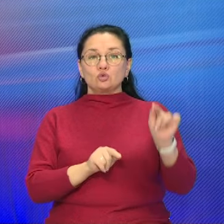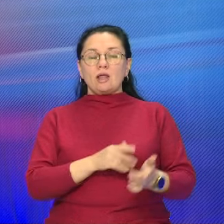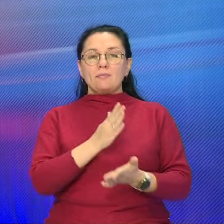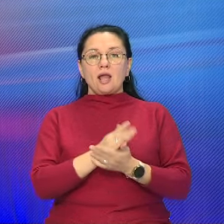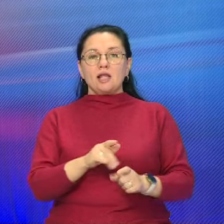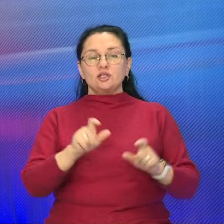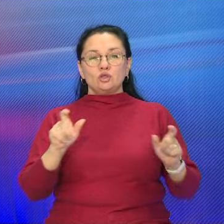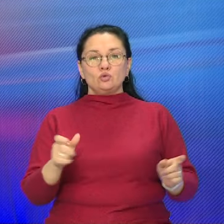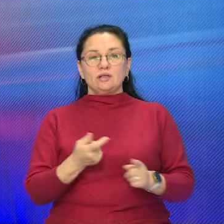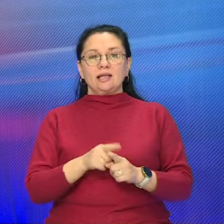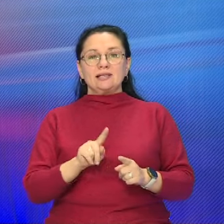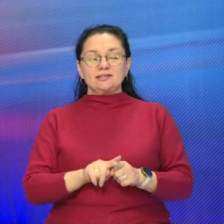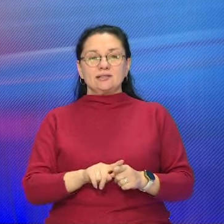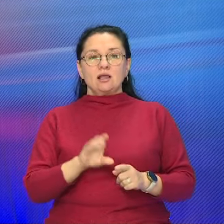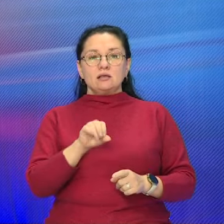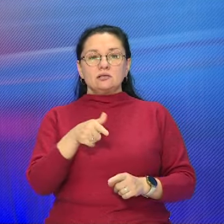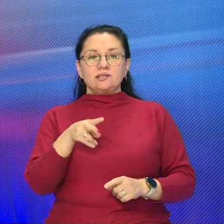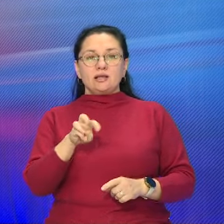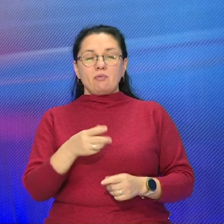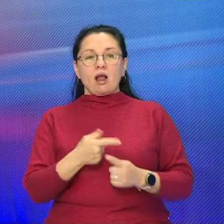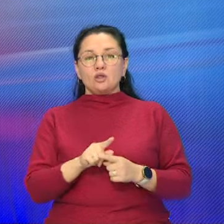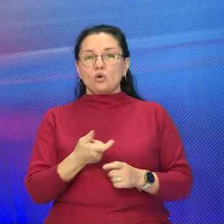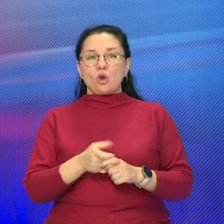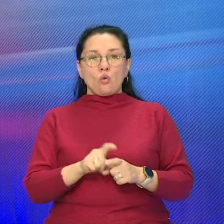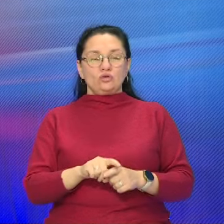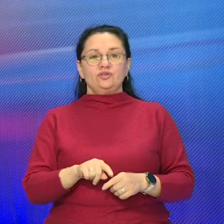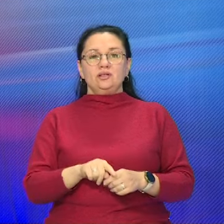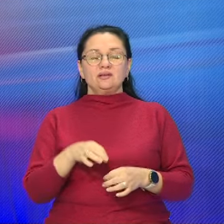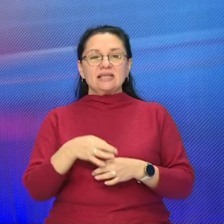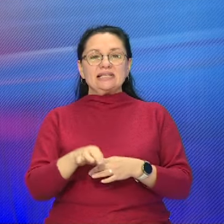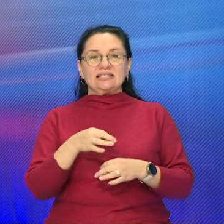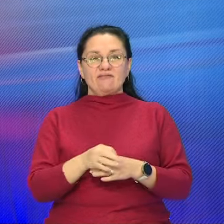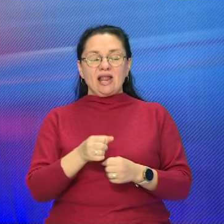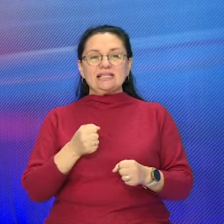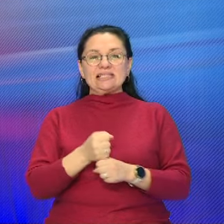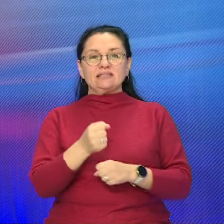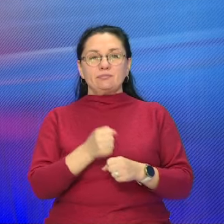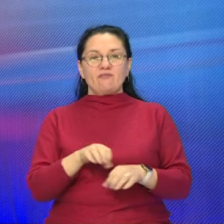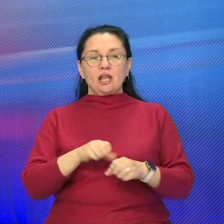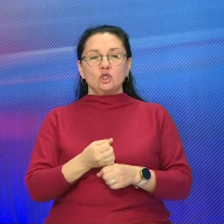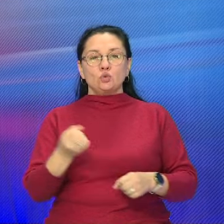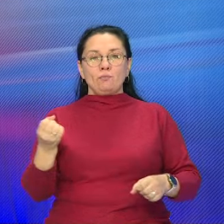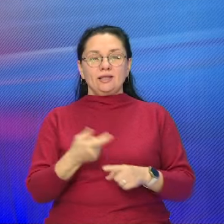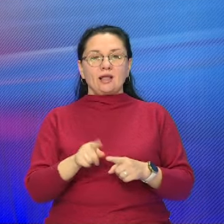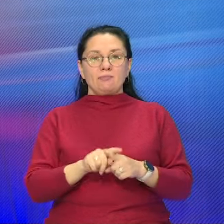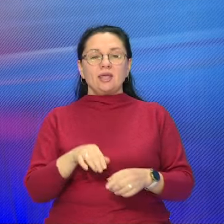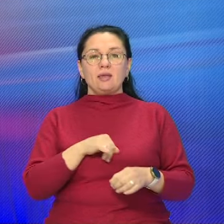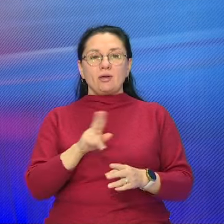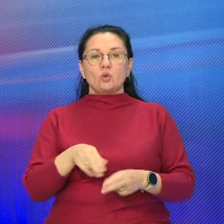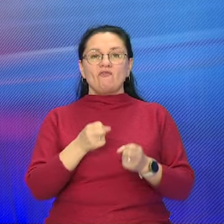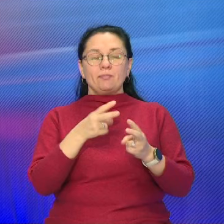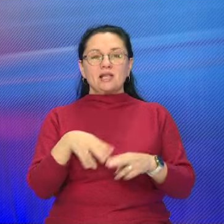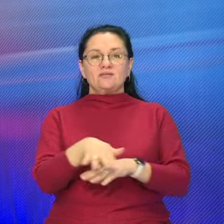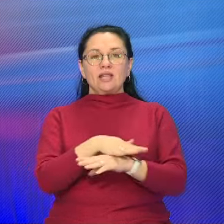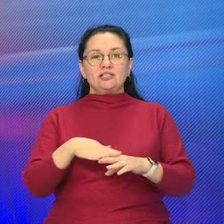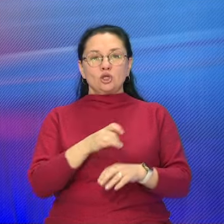некими шевронами «Сигма», которые зверски просто издевались над ними, избивали дубинками и в последующем выбросили на территорию Республики Беларусь